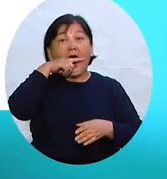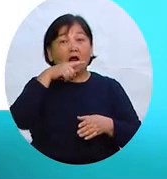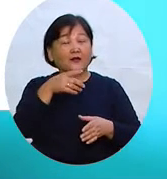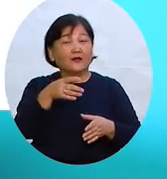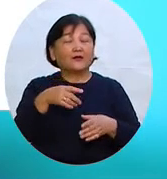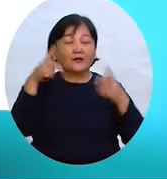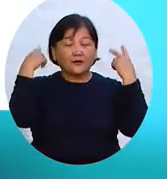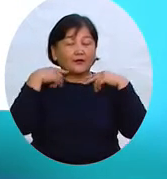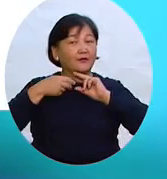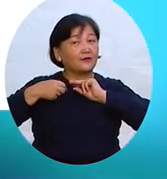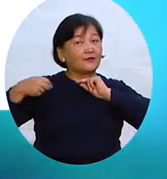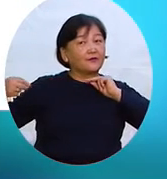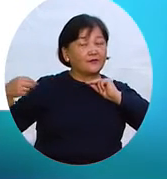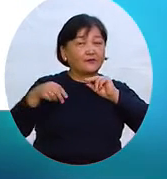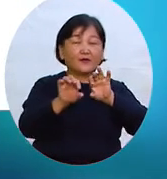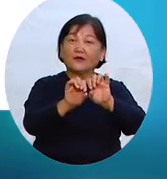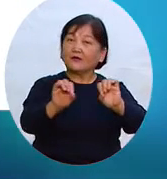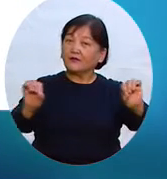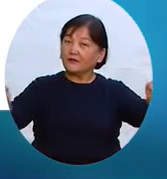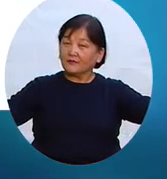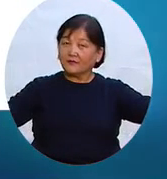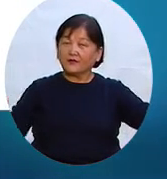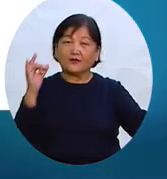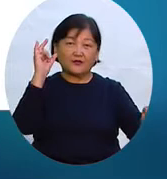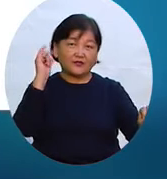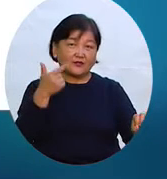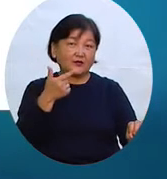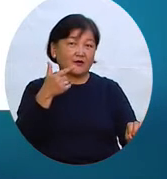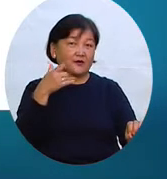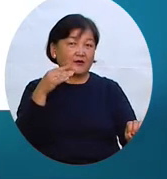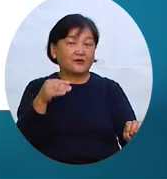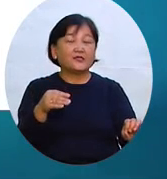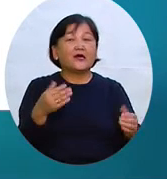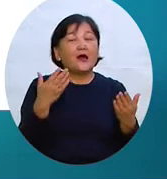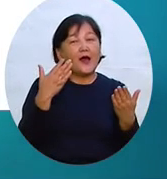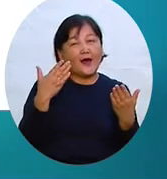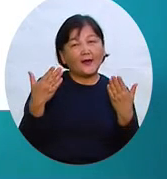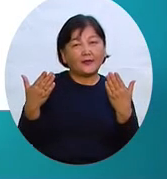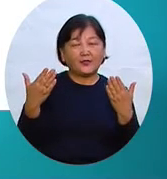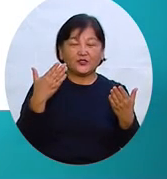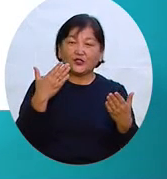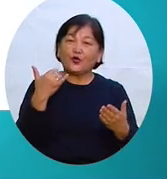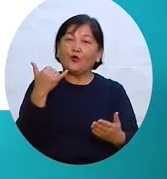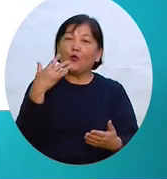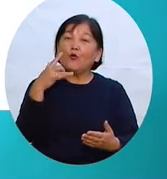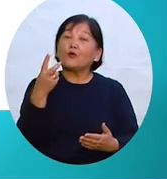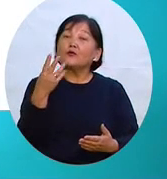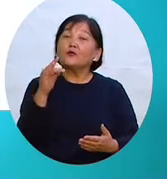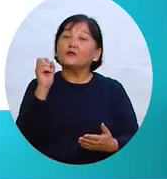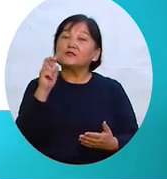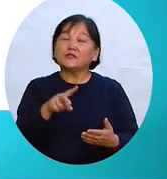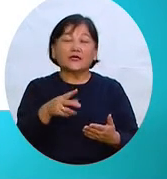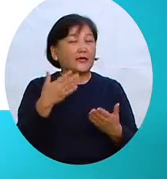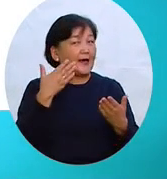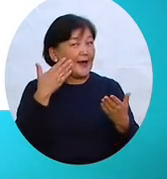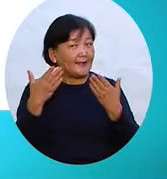алдуурсан унахтай шиг гэсэн хэрэглүүрээр адилтгал хэрэгэлсэн байна. Уран төрслийн адилтгалын